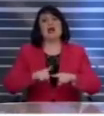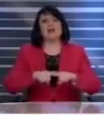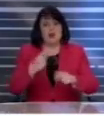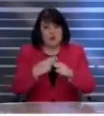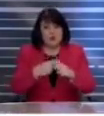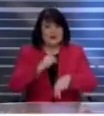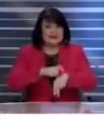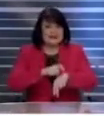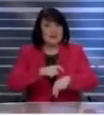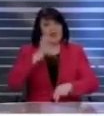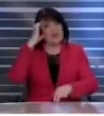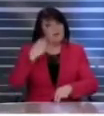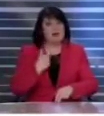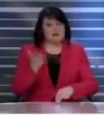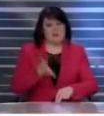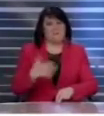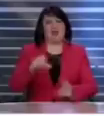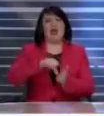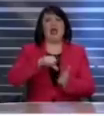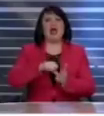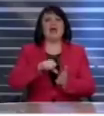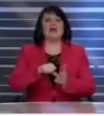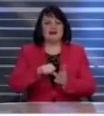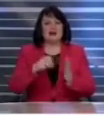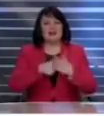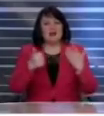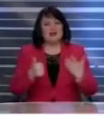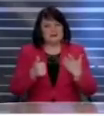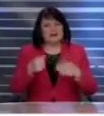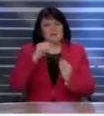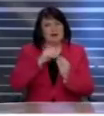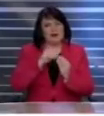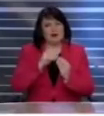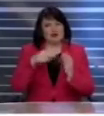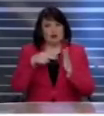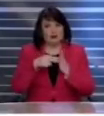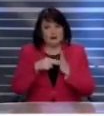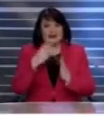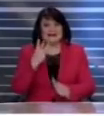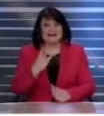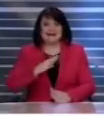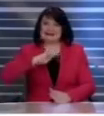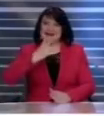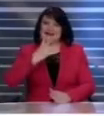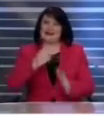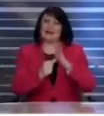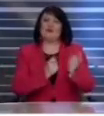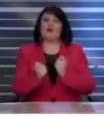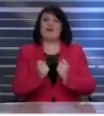ιδιαιτέρως ότι βρισκόμουν στην Αθήνα τη 16η Απριλίου του 2003 κατά την 4η Προεδρία της Ελλάδας